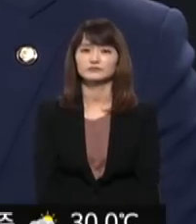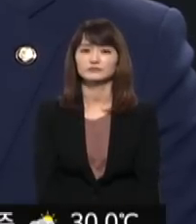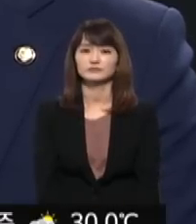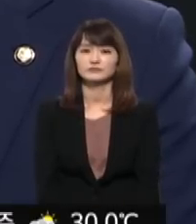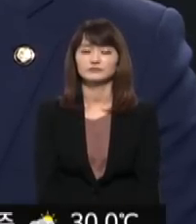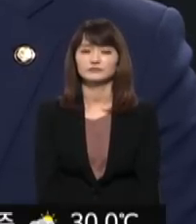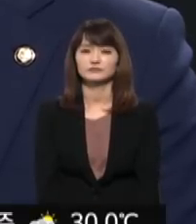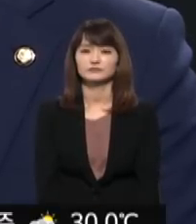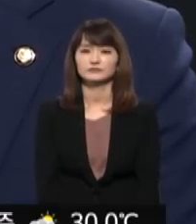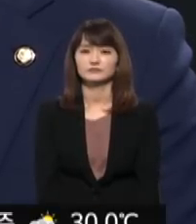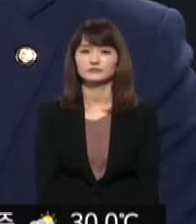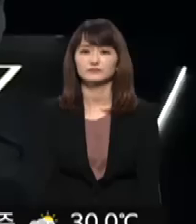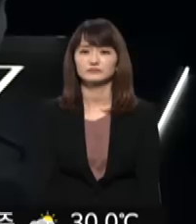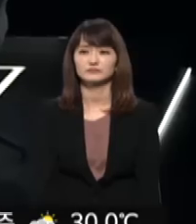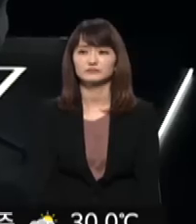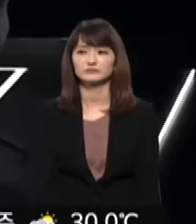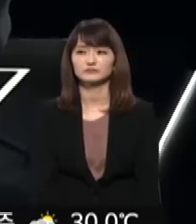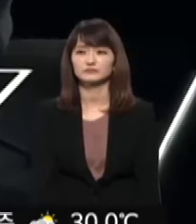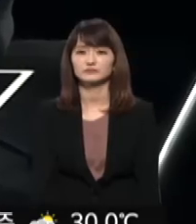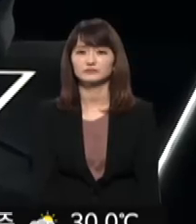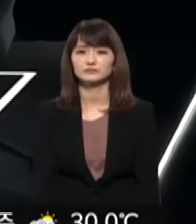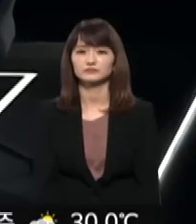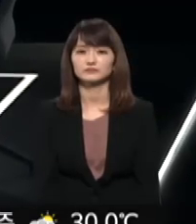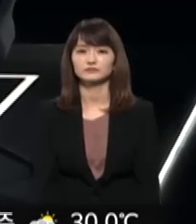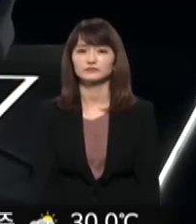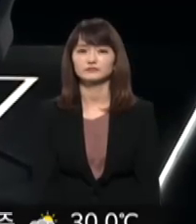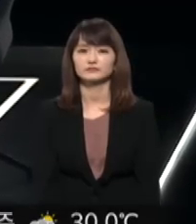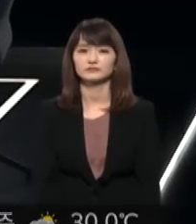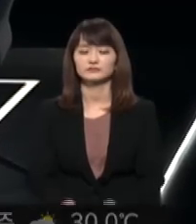이거 블러핑이라고 보지 않습니다 정치인들